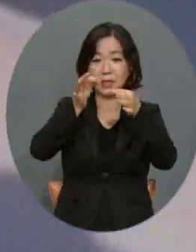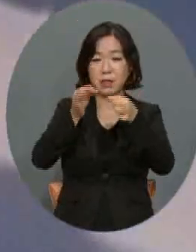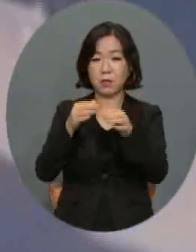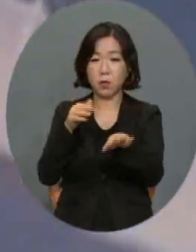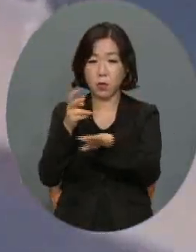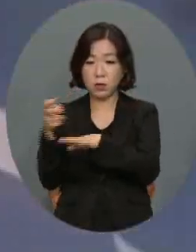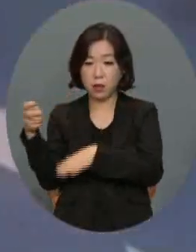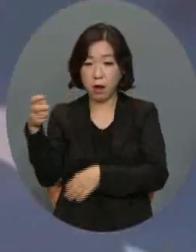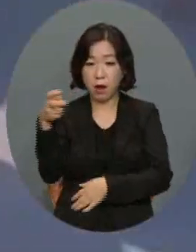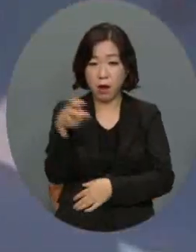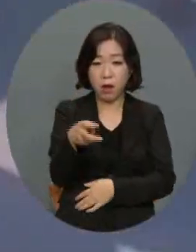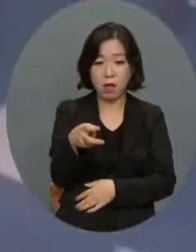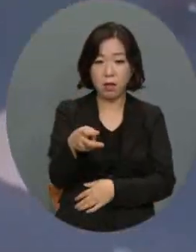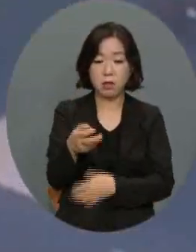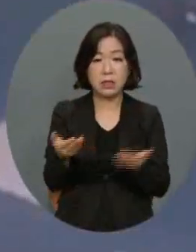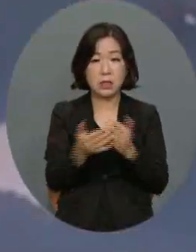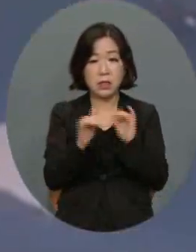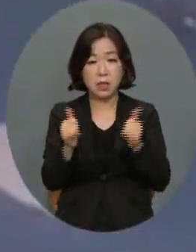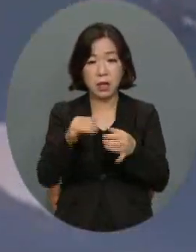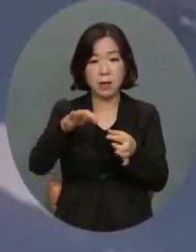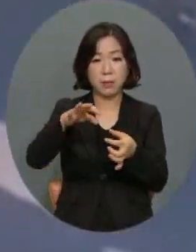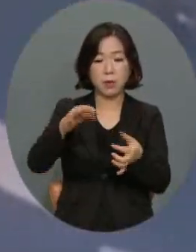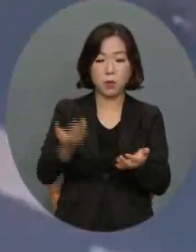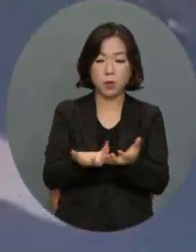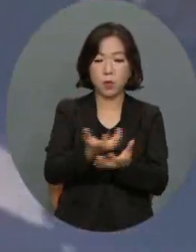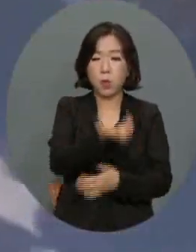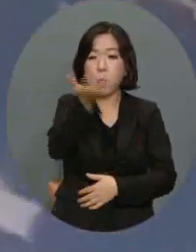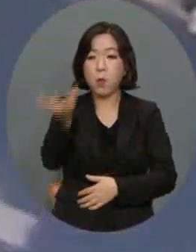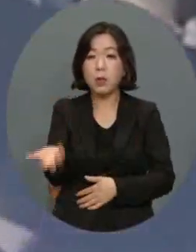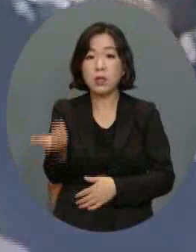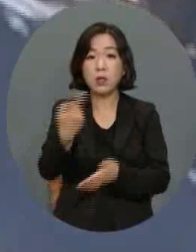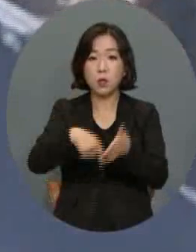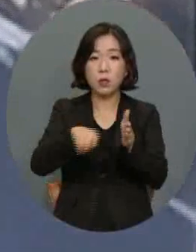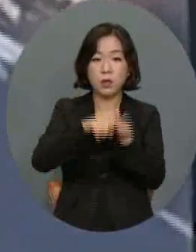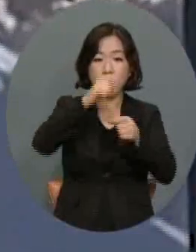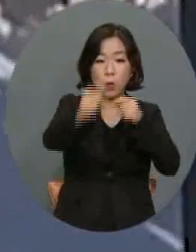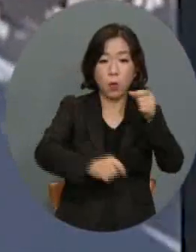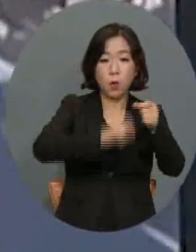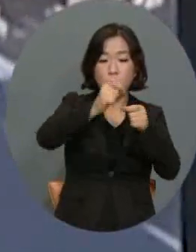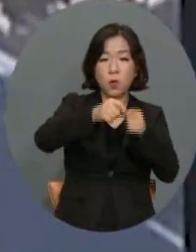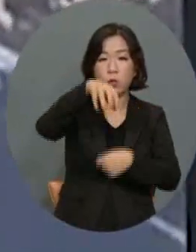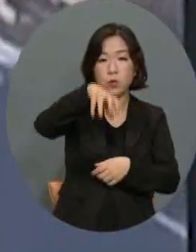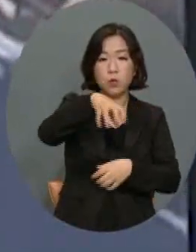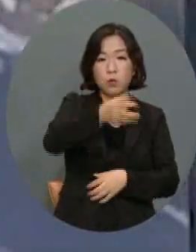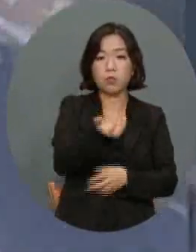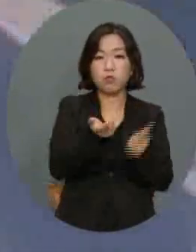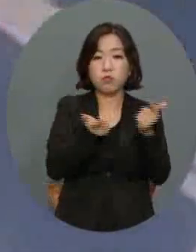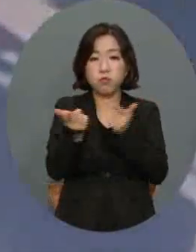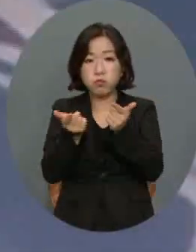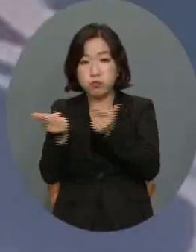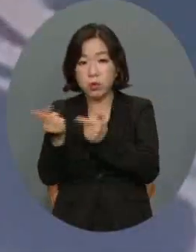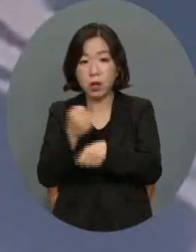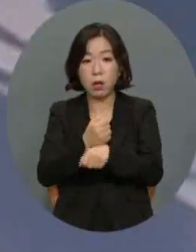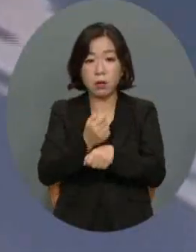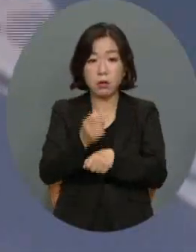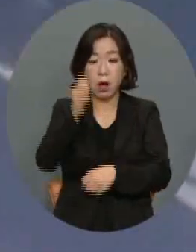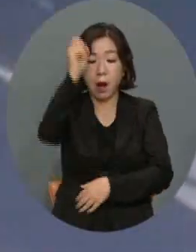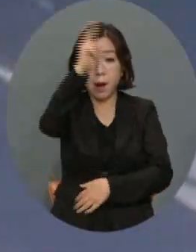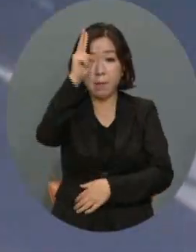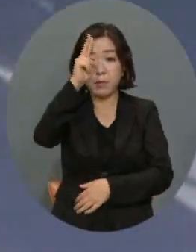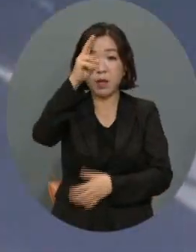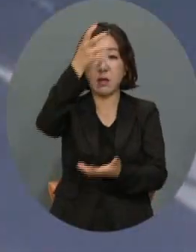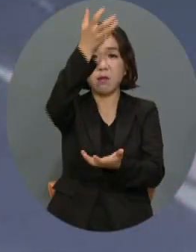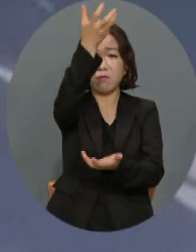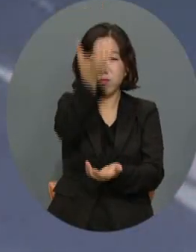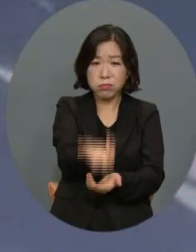다가갑니다. 노동자들이 케이블 드럼을 싣기 위해 로프를 이용해 위치를 조정하는 작업을 벌입니다. 그런데 갑자기